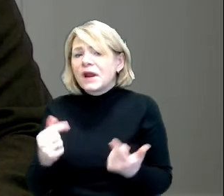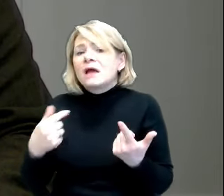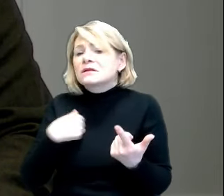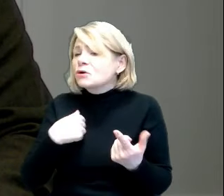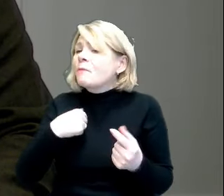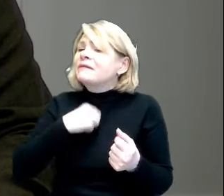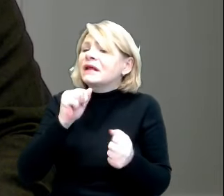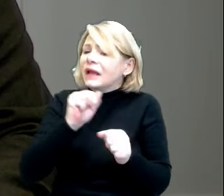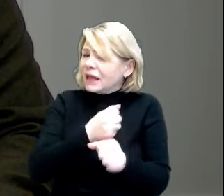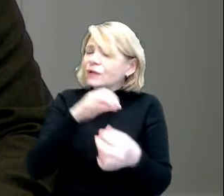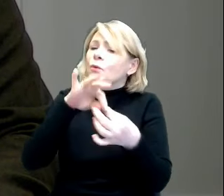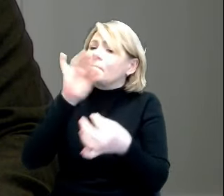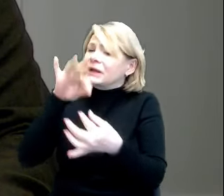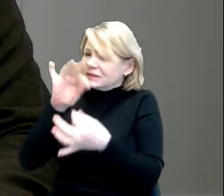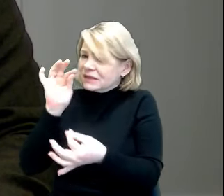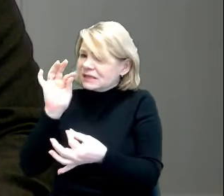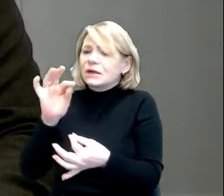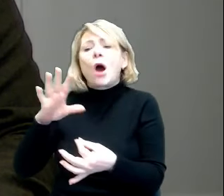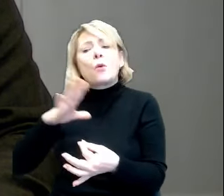kreipėsi vidūo